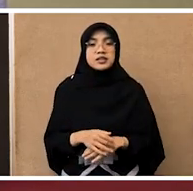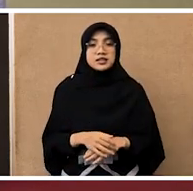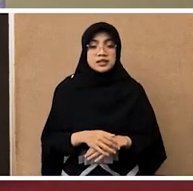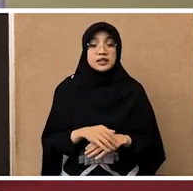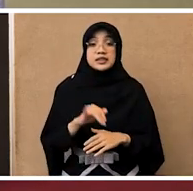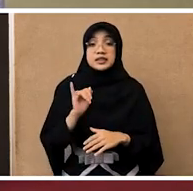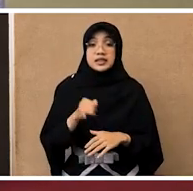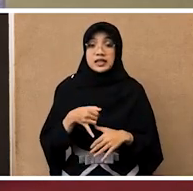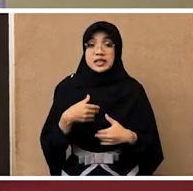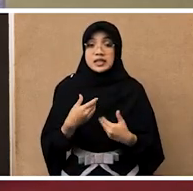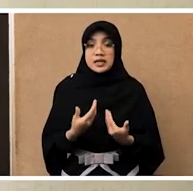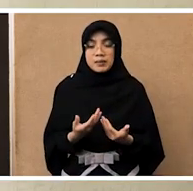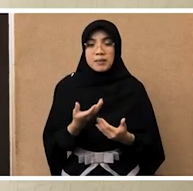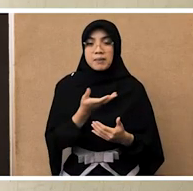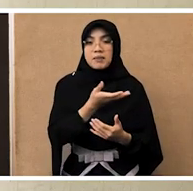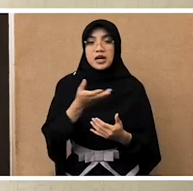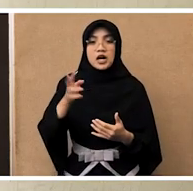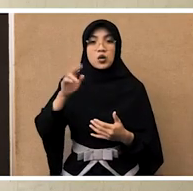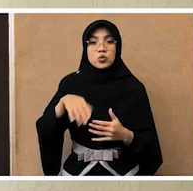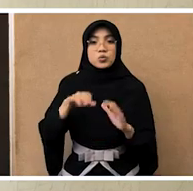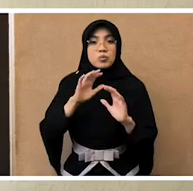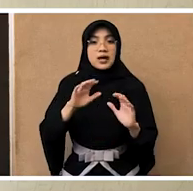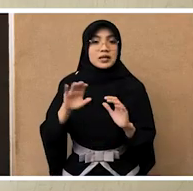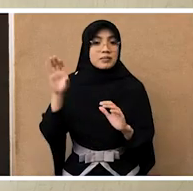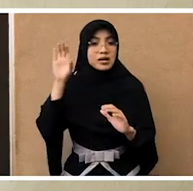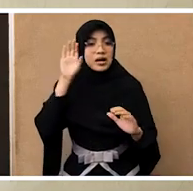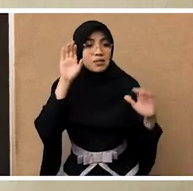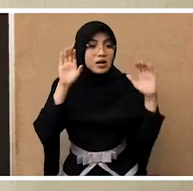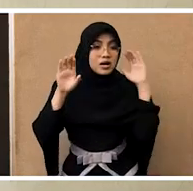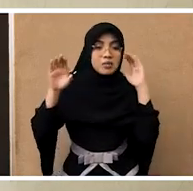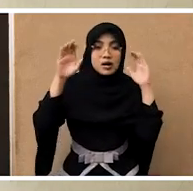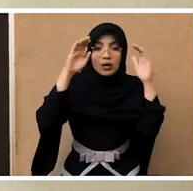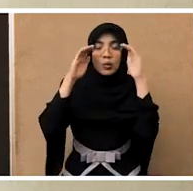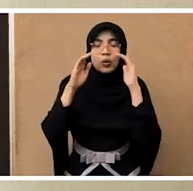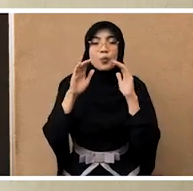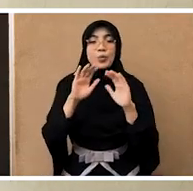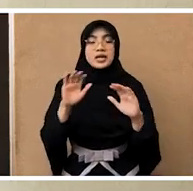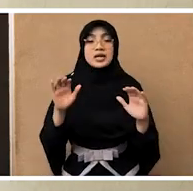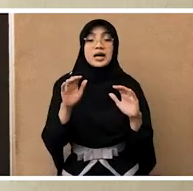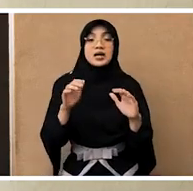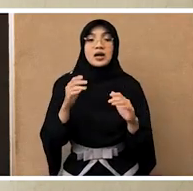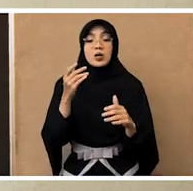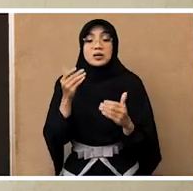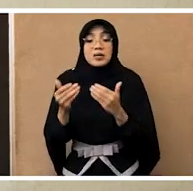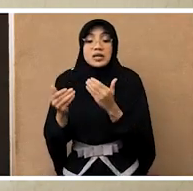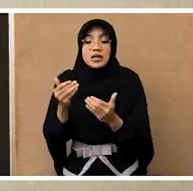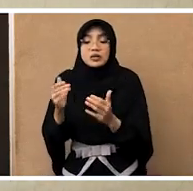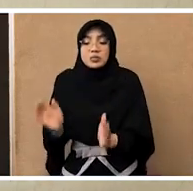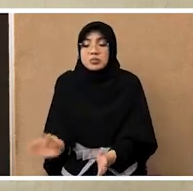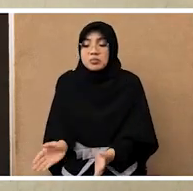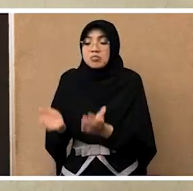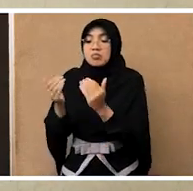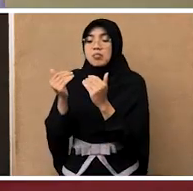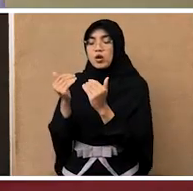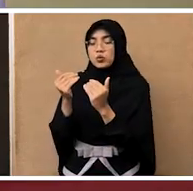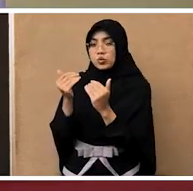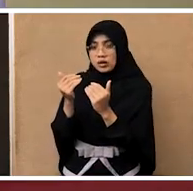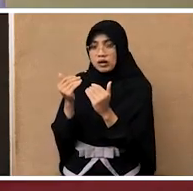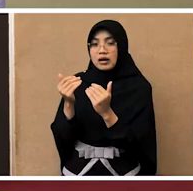maka mereka harus banyak mendengar tentu ketimbang kemudian membangun